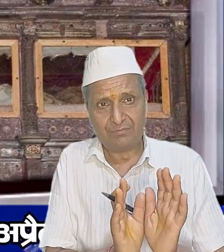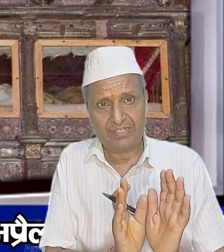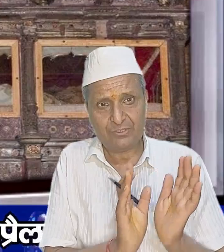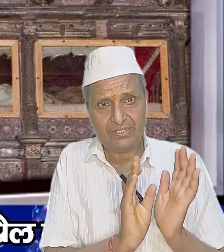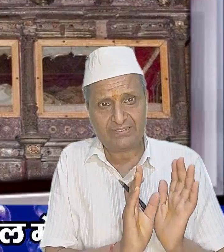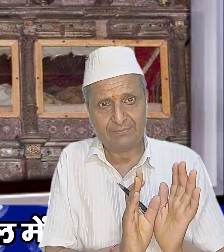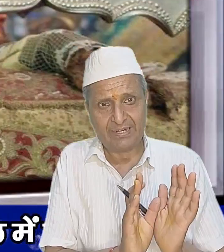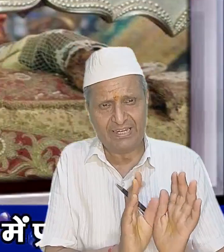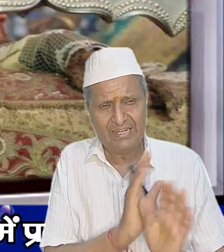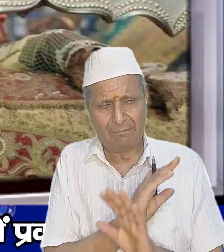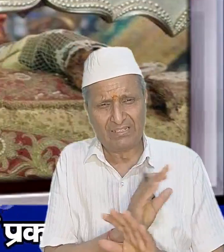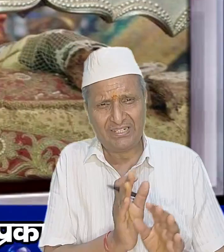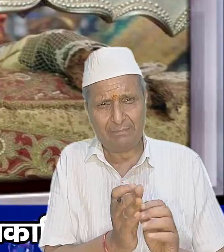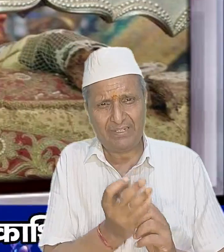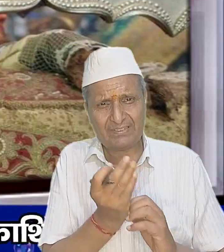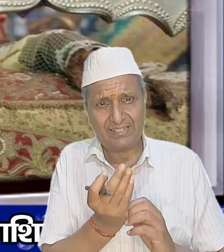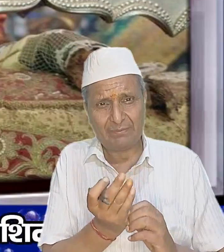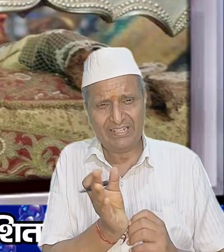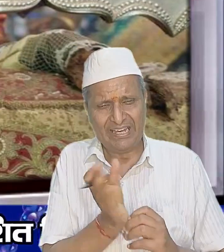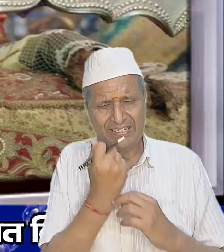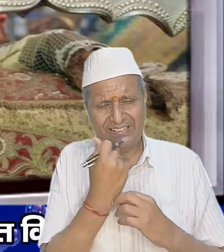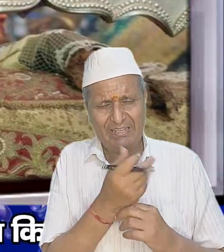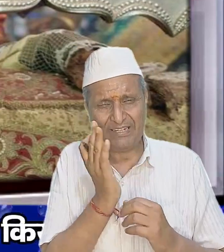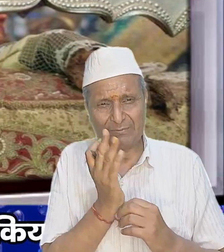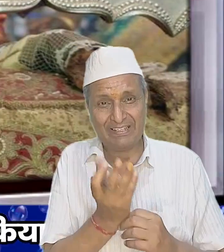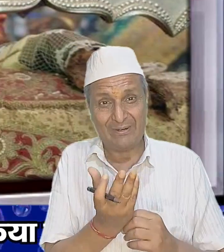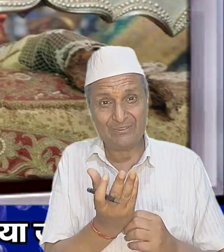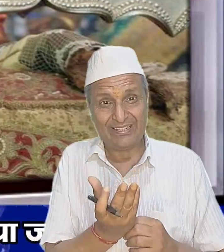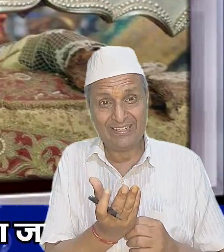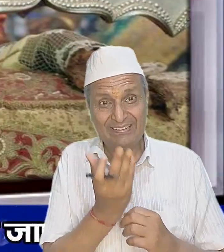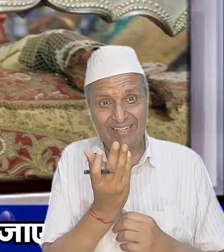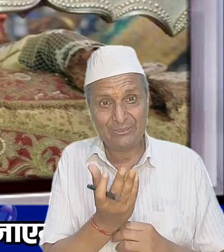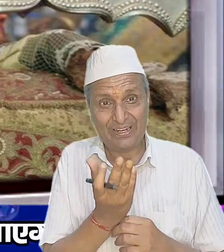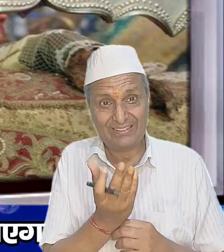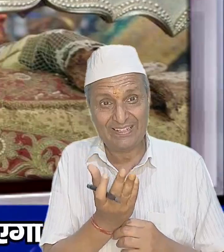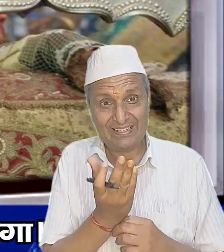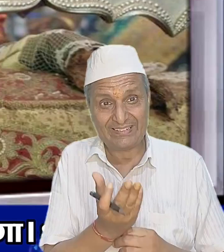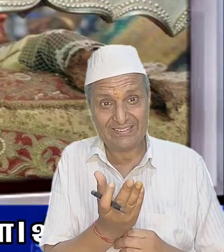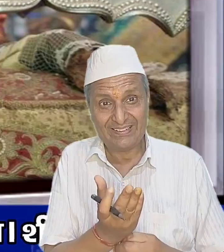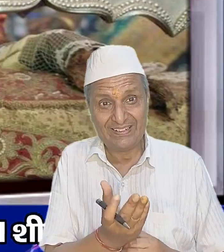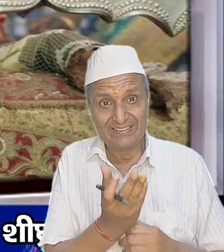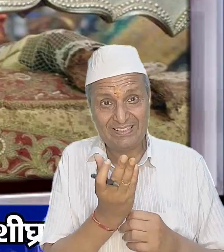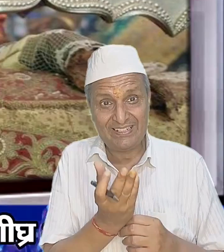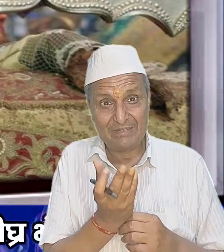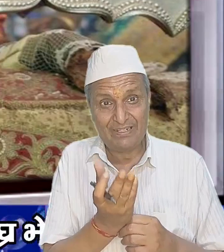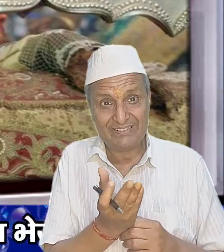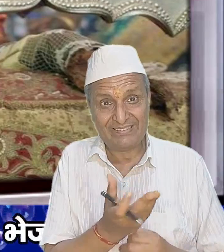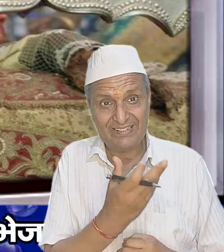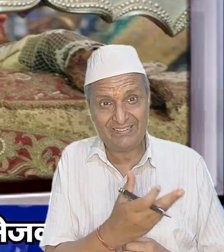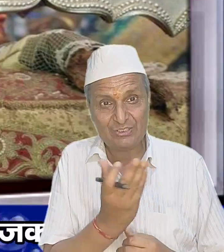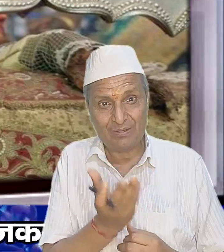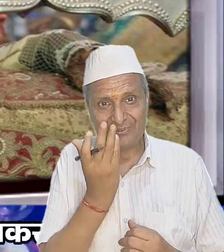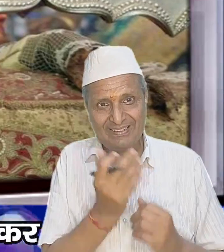उस एवज में पोर्टुगीज सरकार ने उसे पुर्तगाल बुलाया और उस फादर फ्रांसिस जेवियर